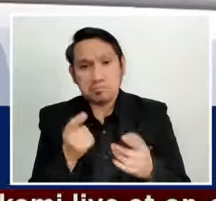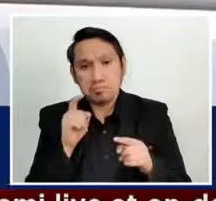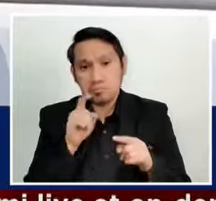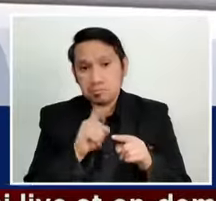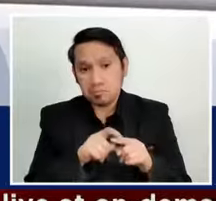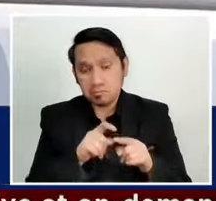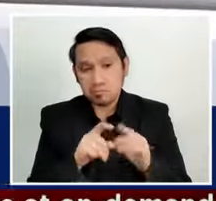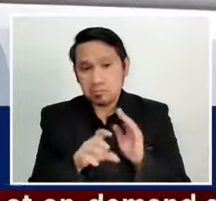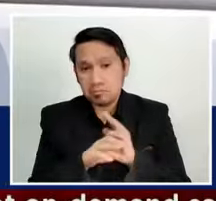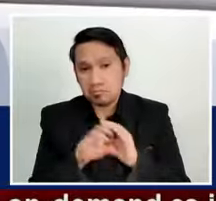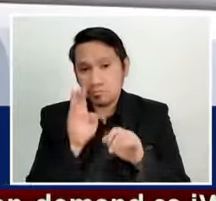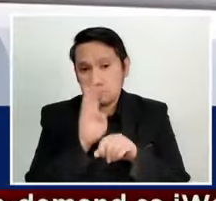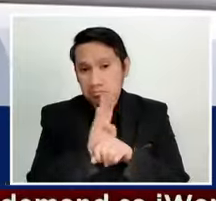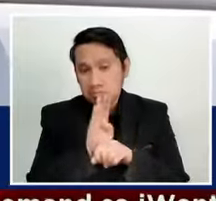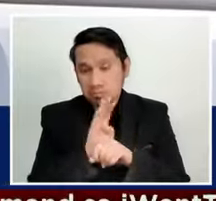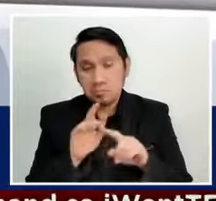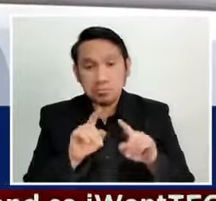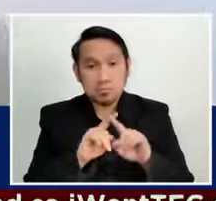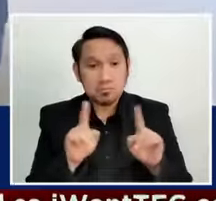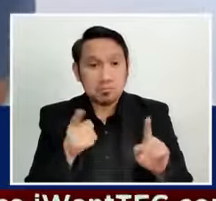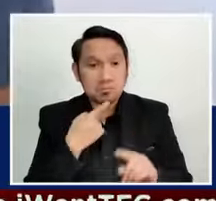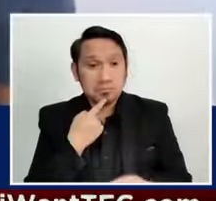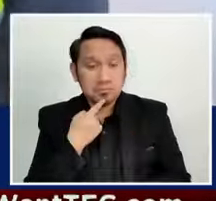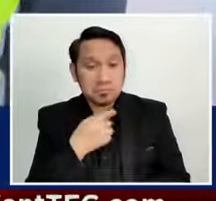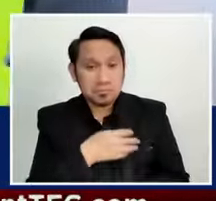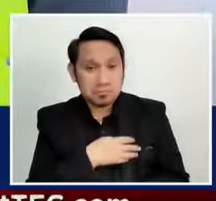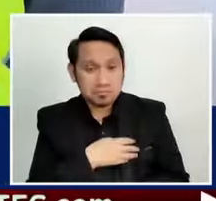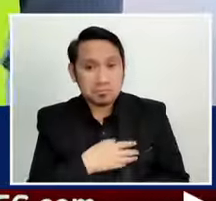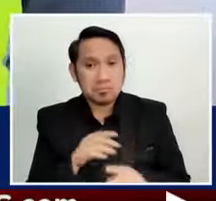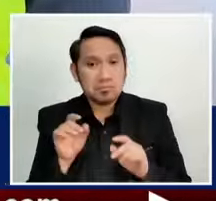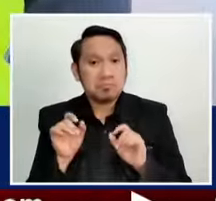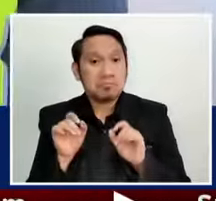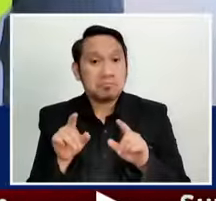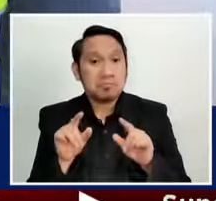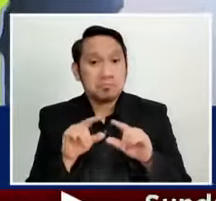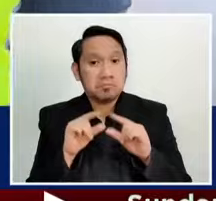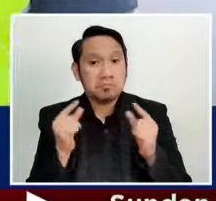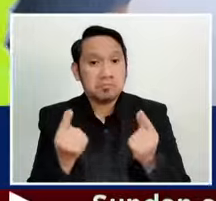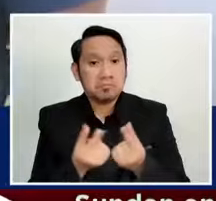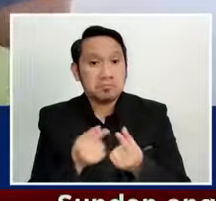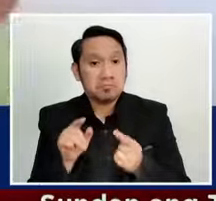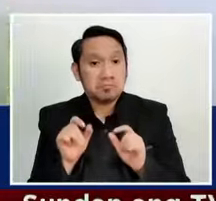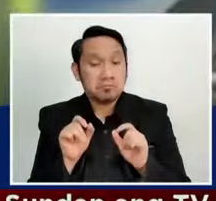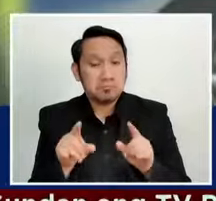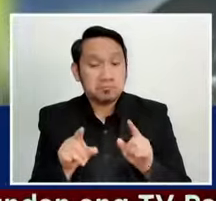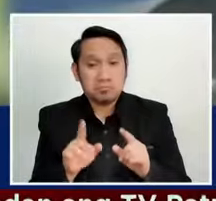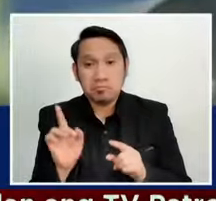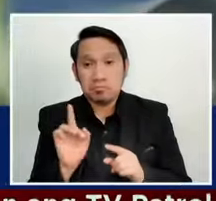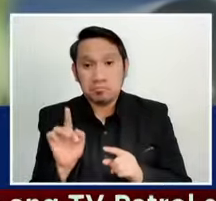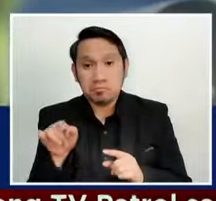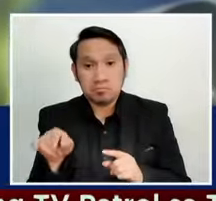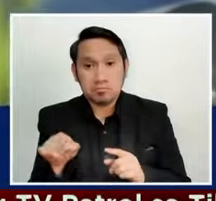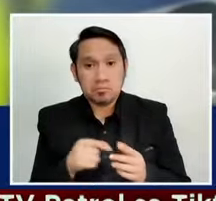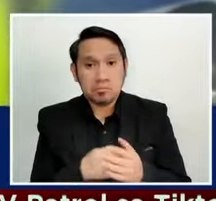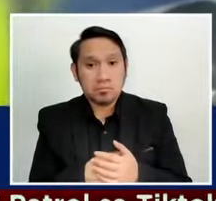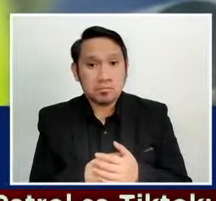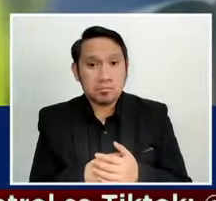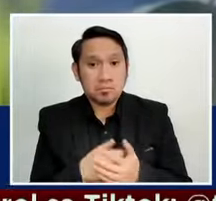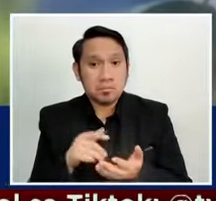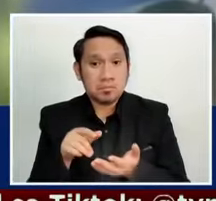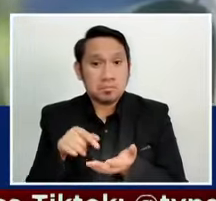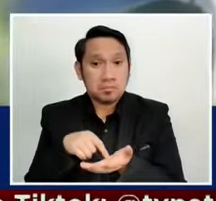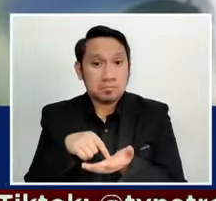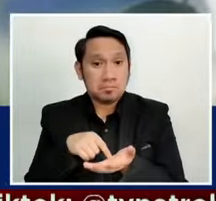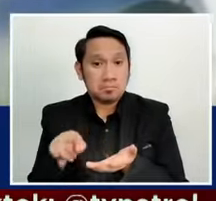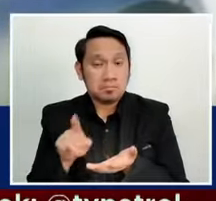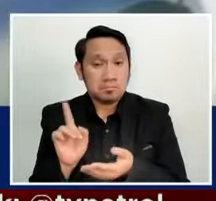business ang sasakyan. Pero ayon sa pulisya, binebenta pala ng grupo ang sasakyan. Isa sa nabiktima si Michelle na binayaran umano ng